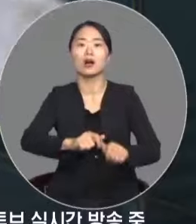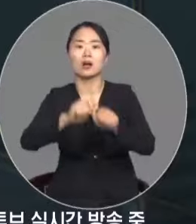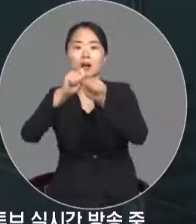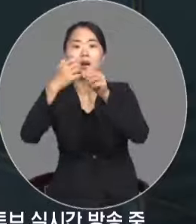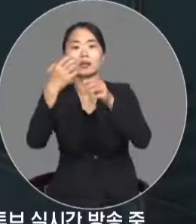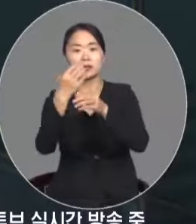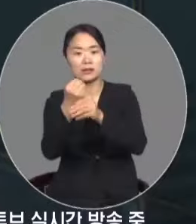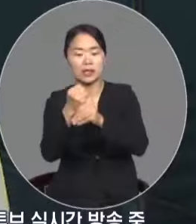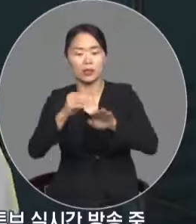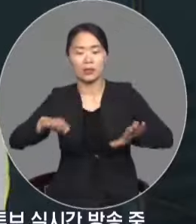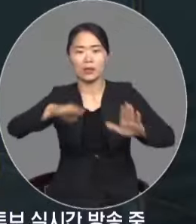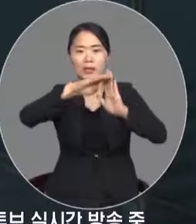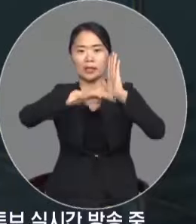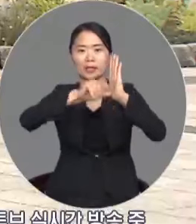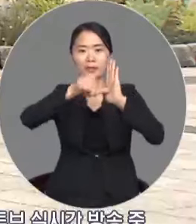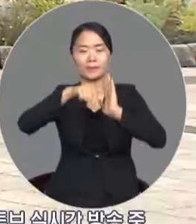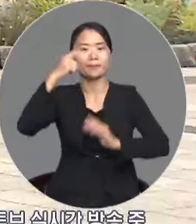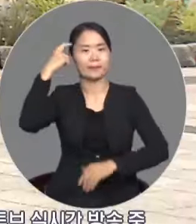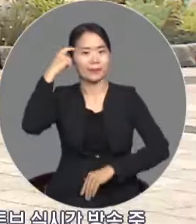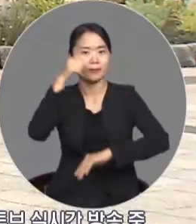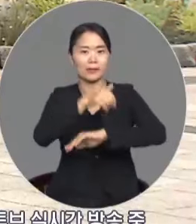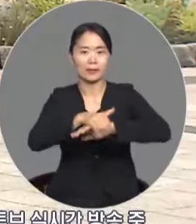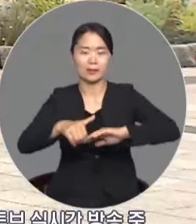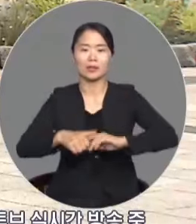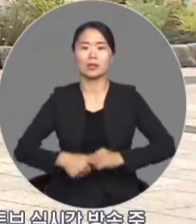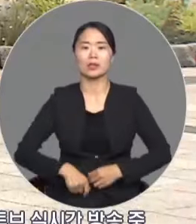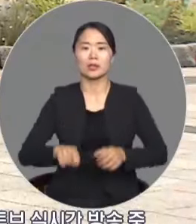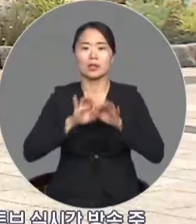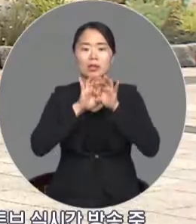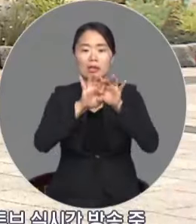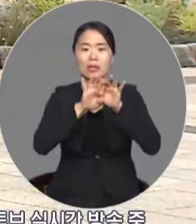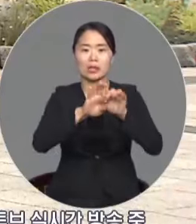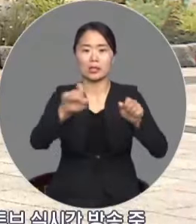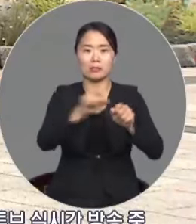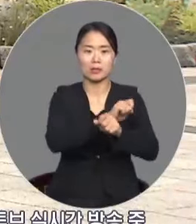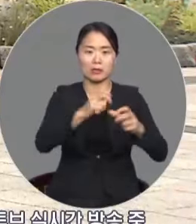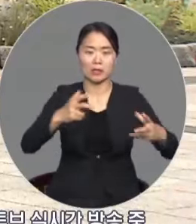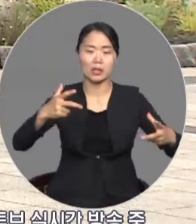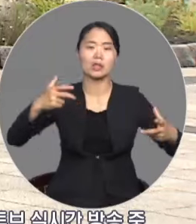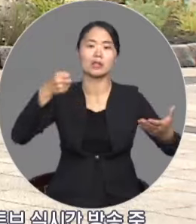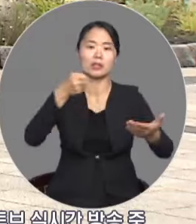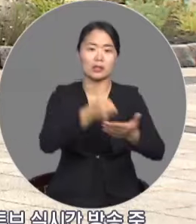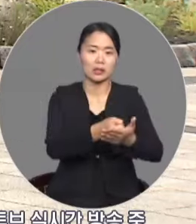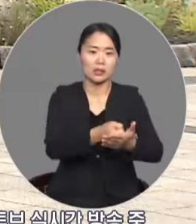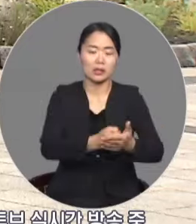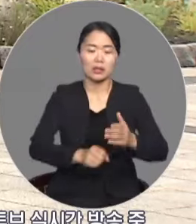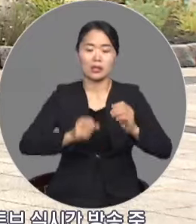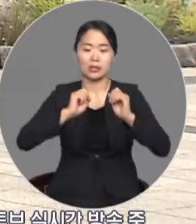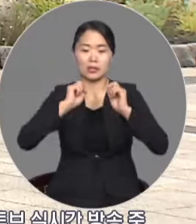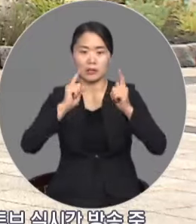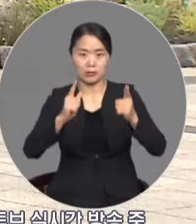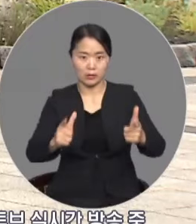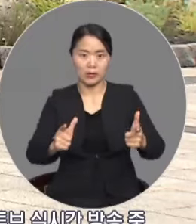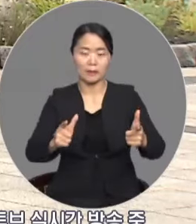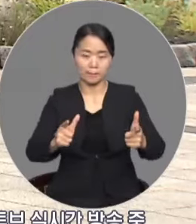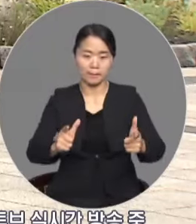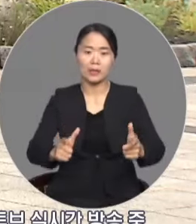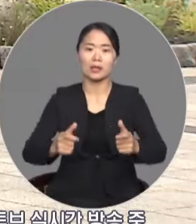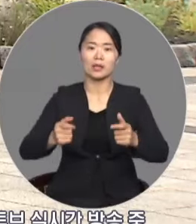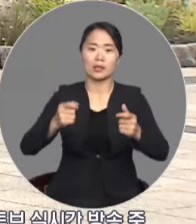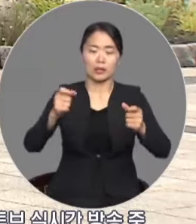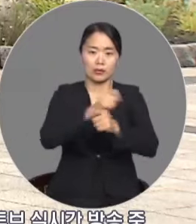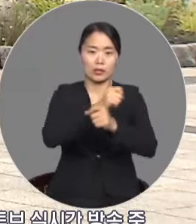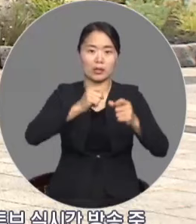걸로 예상하고 있습니다. 울산시는 기회발전 특구 지정이 기업들의 지속적인 투자 유치로 이어져